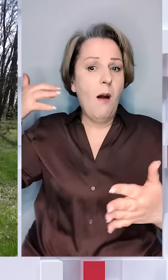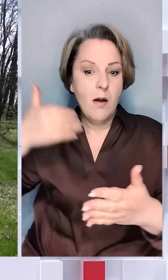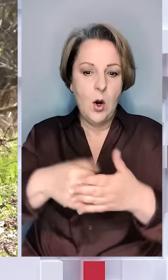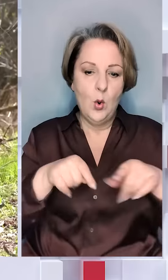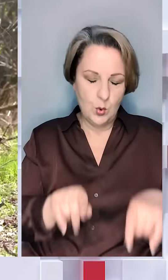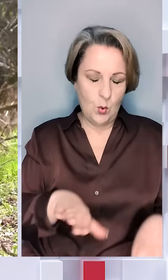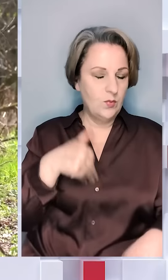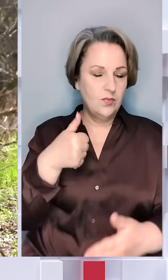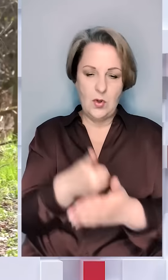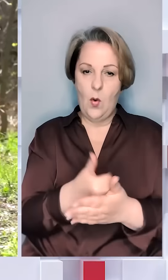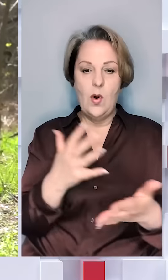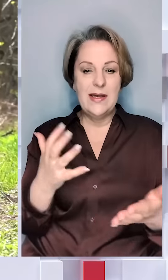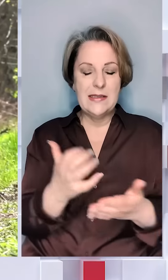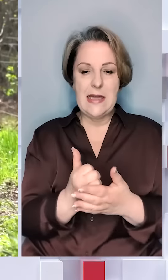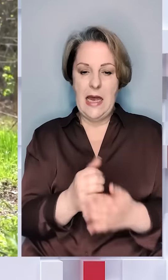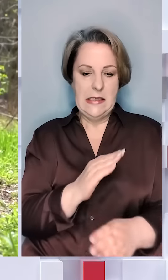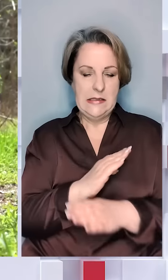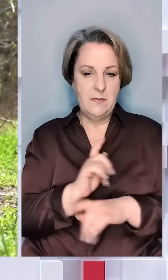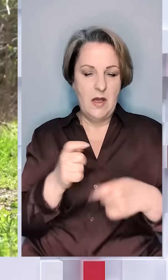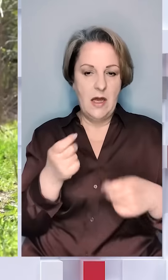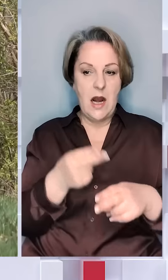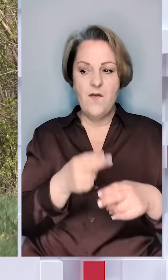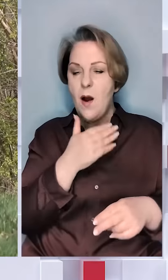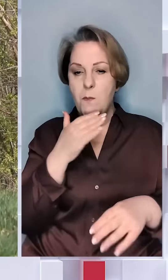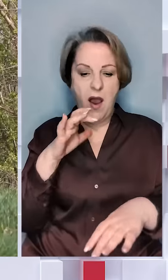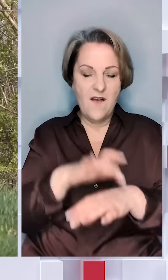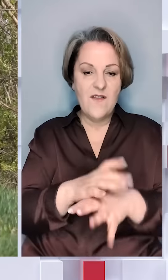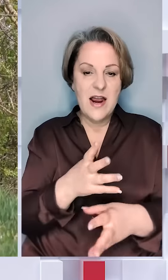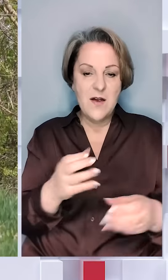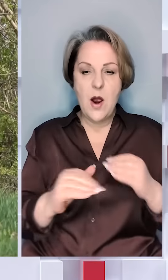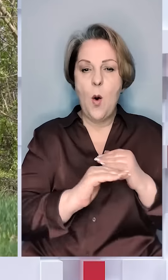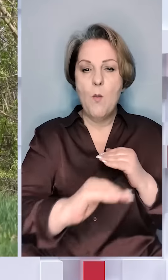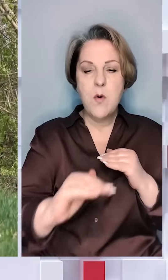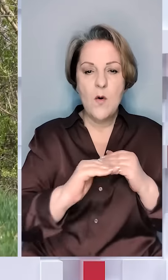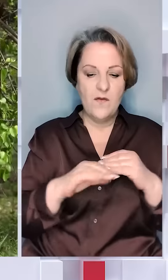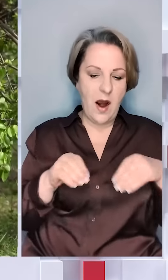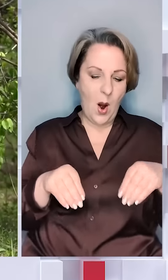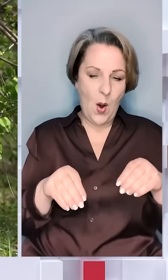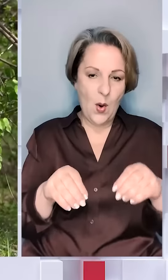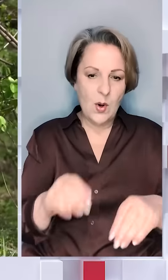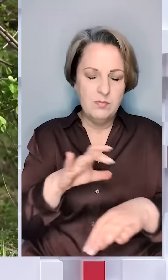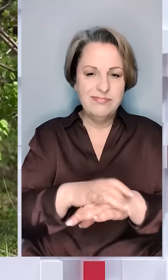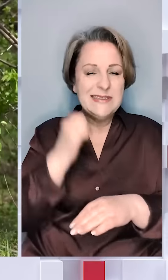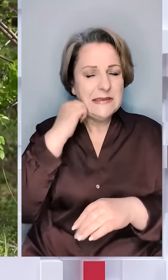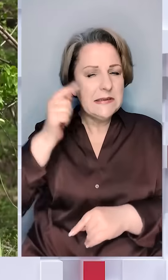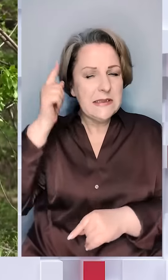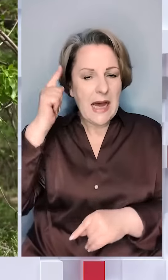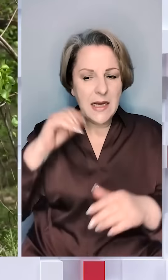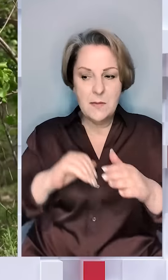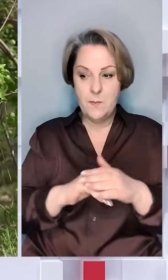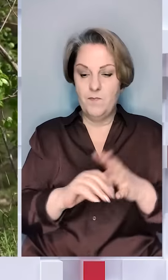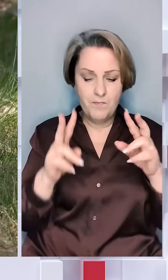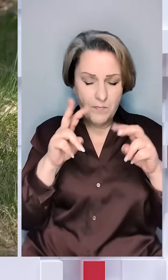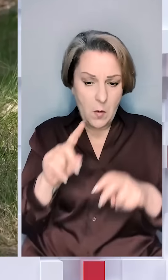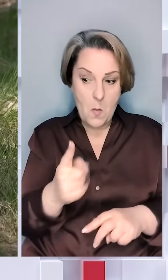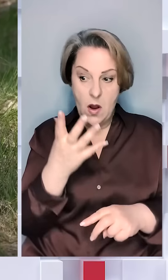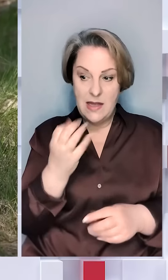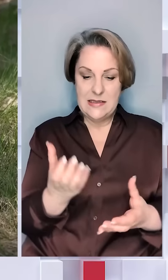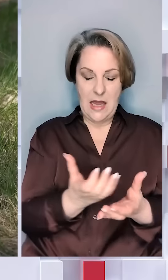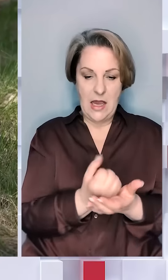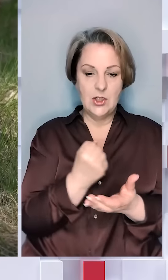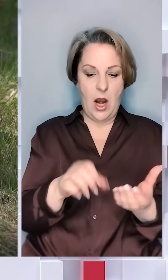досі знаходять смертельне залізяча. Особливо багато його виявляють навесні на полях, у городах. У перші ж дні обстеження знайшли